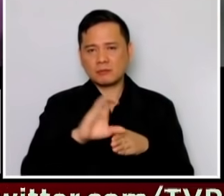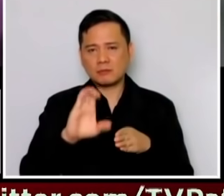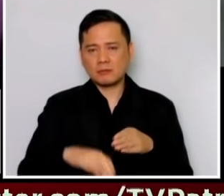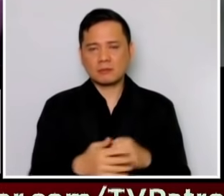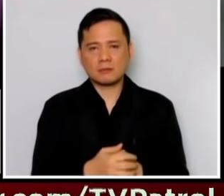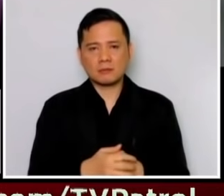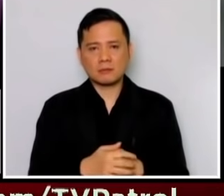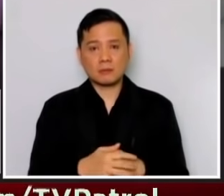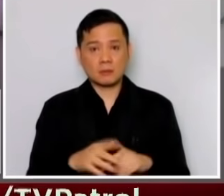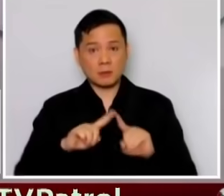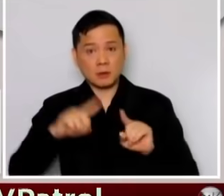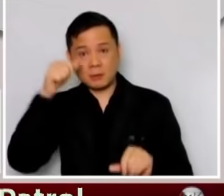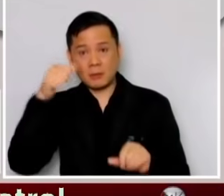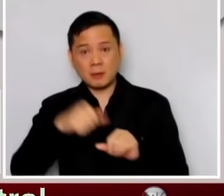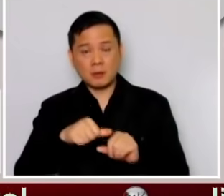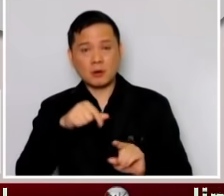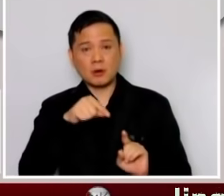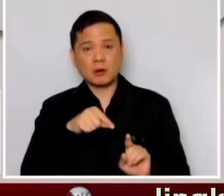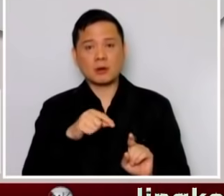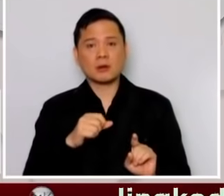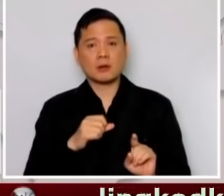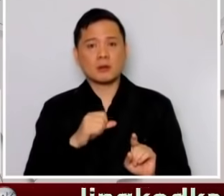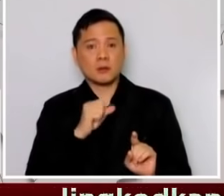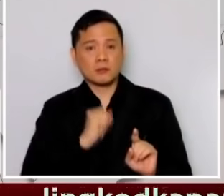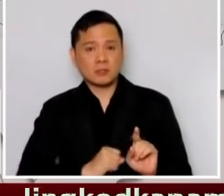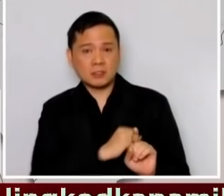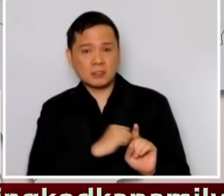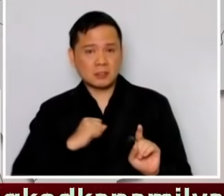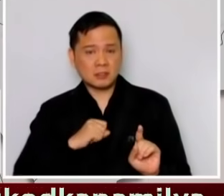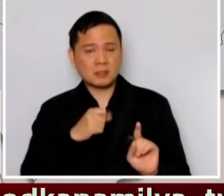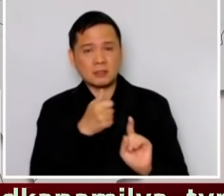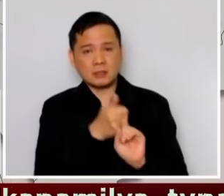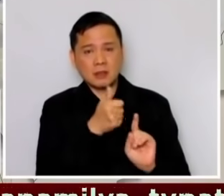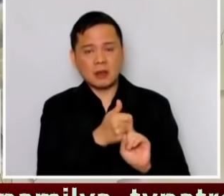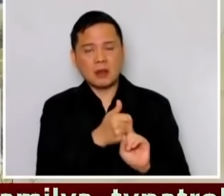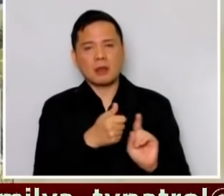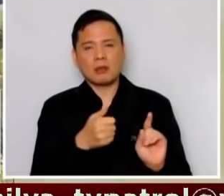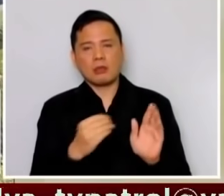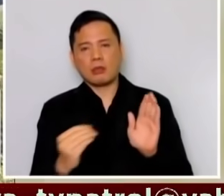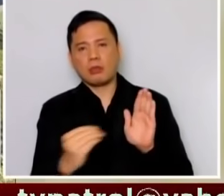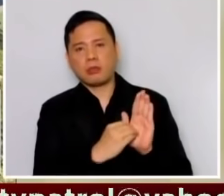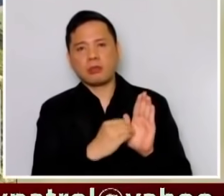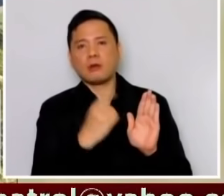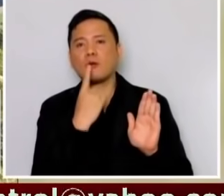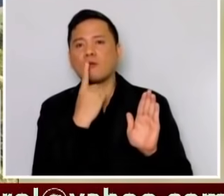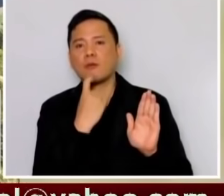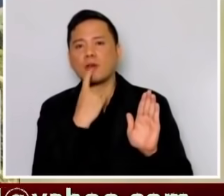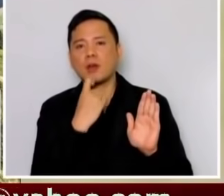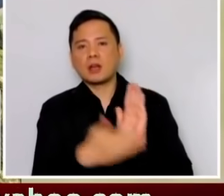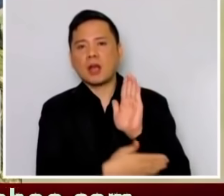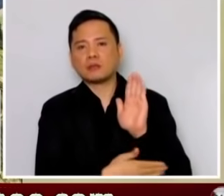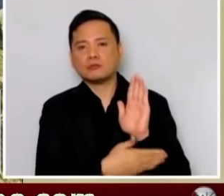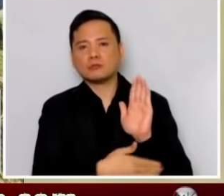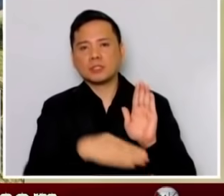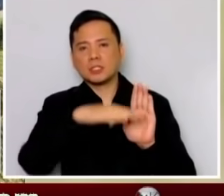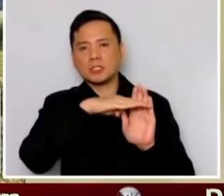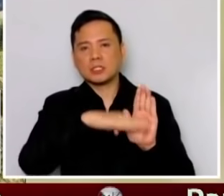list ang Switzerland dahil sa banta ng Omicron variant ng COVID-19. ang ticket ni Maria sana